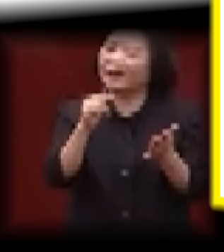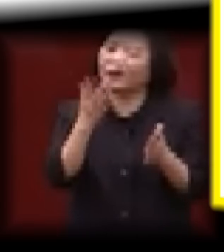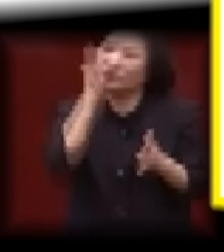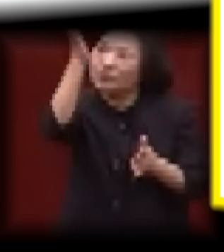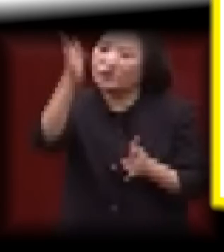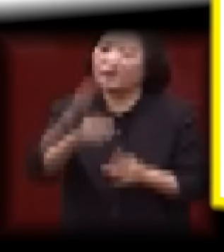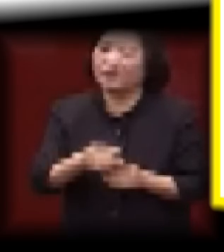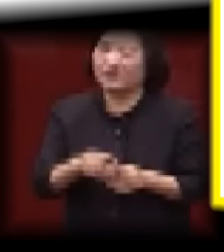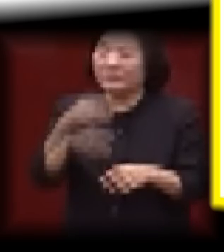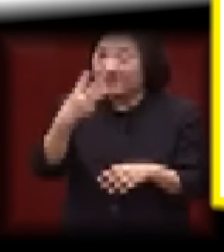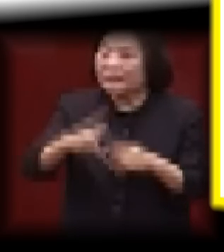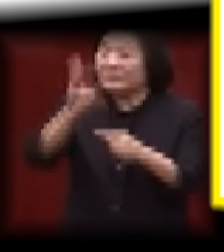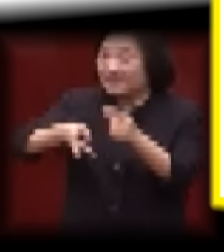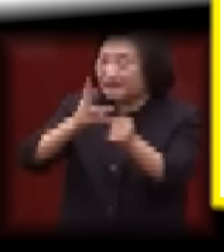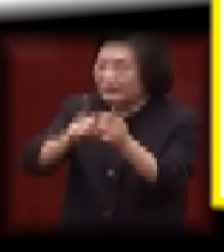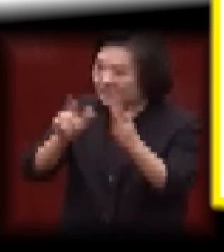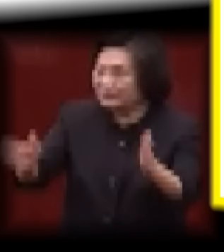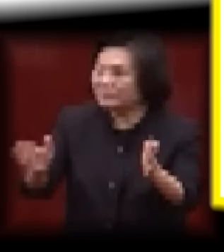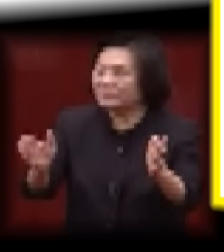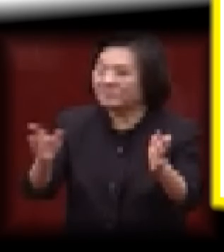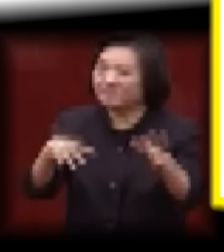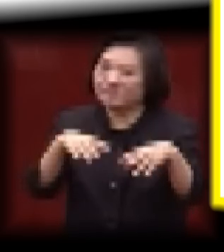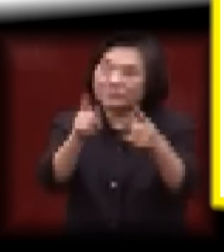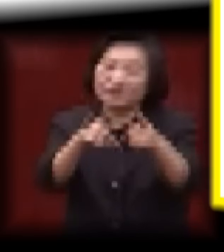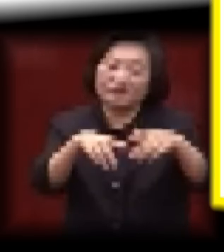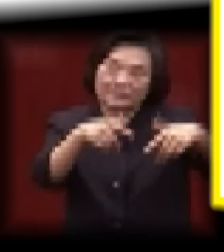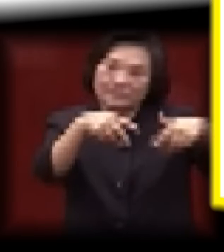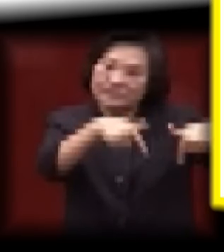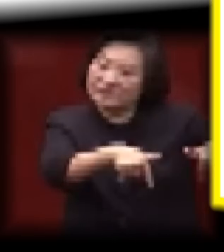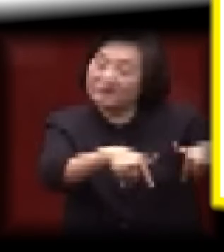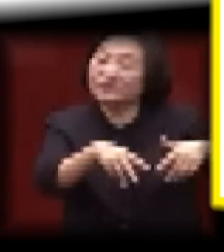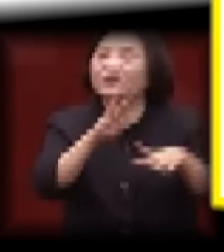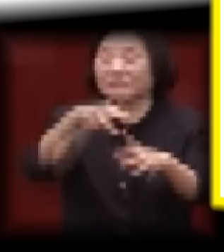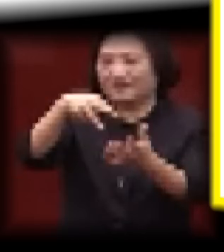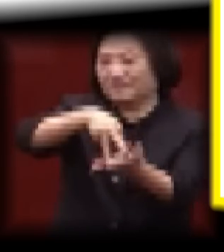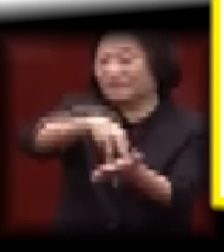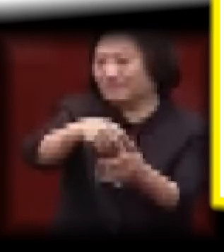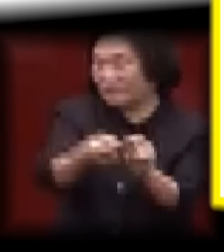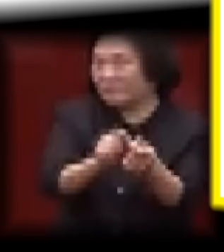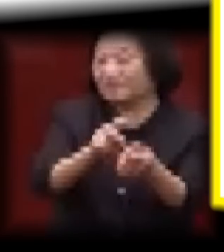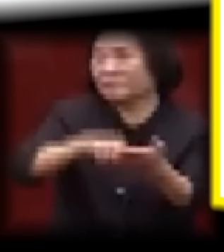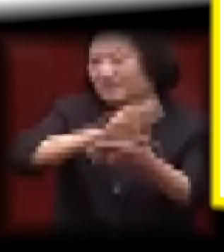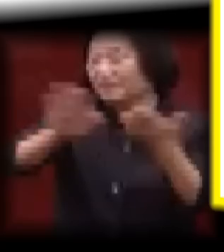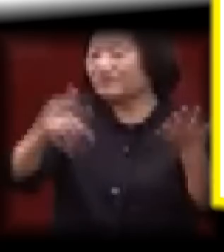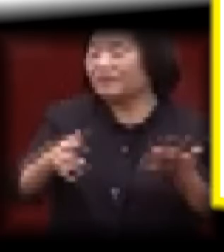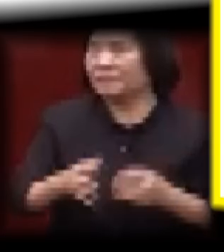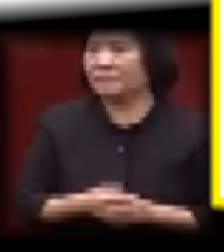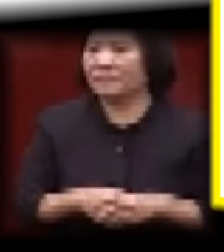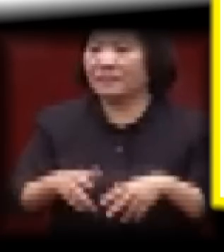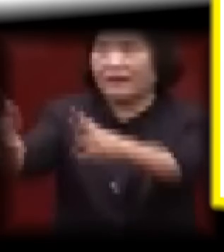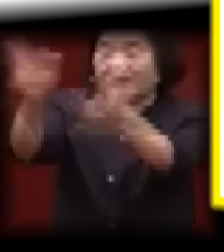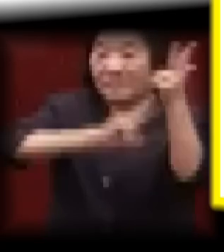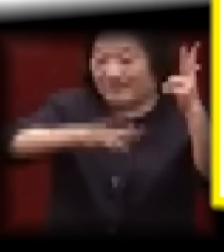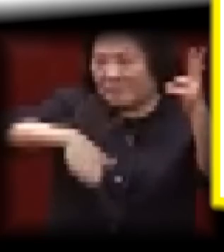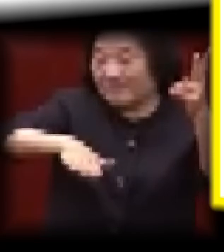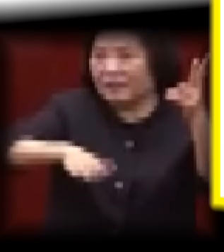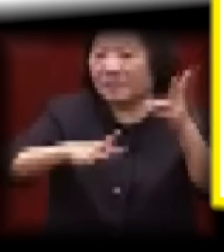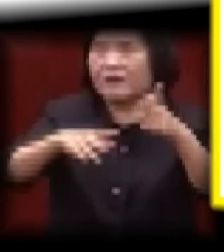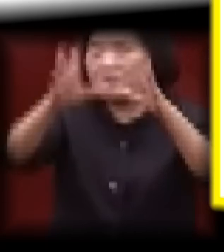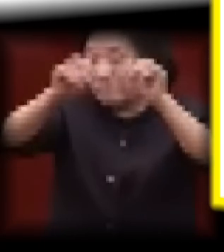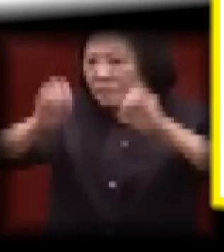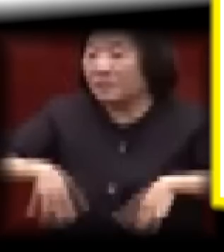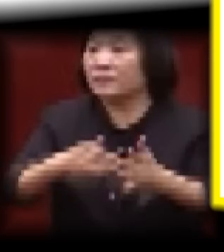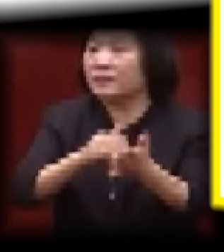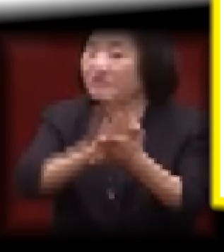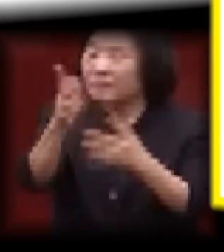花了三年的时间在解决这个西区门路计划，因为这个在中孝桥引道拆掉的，这个